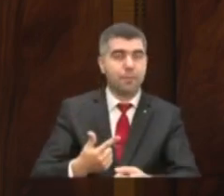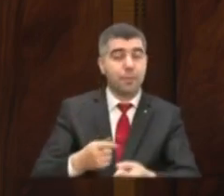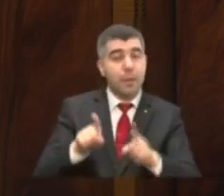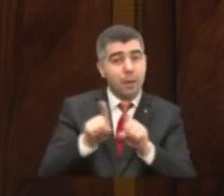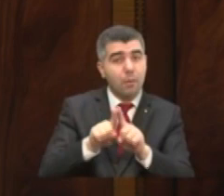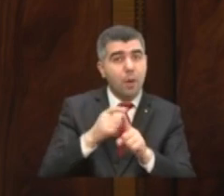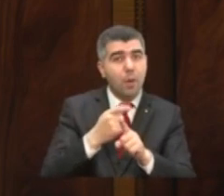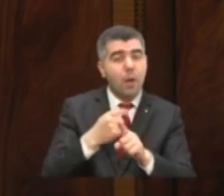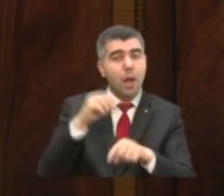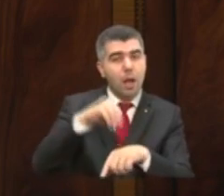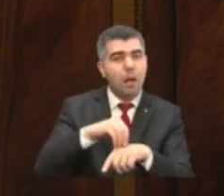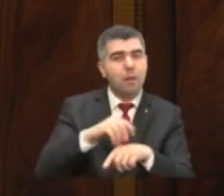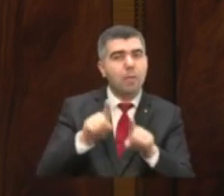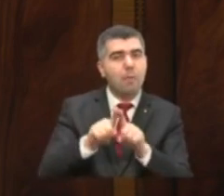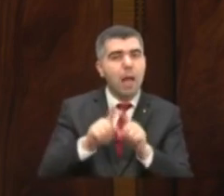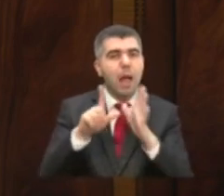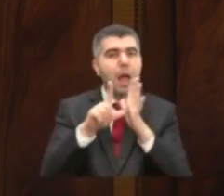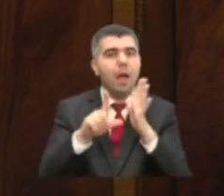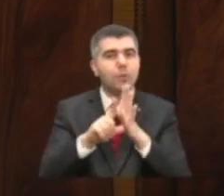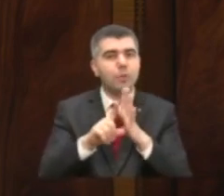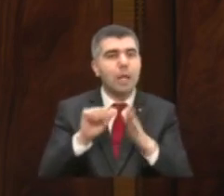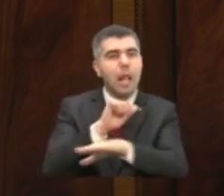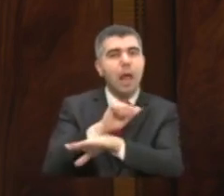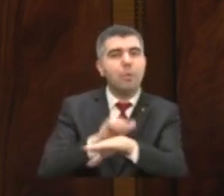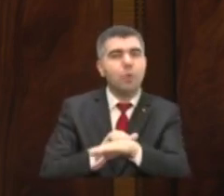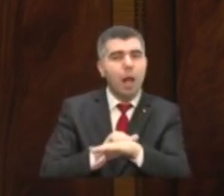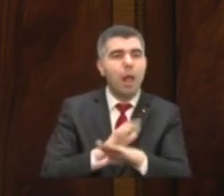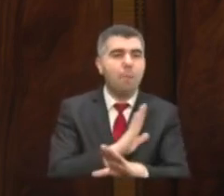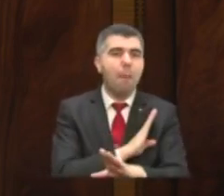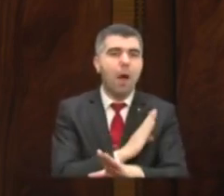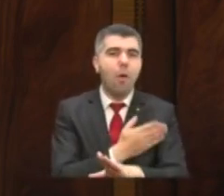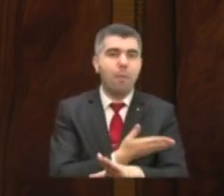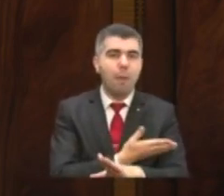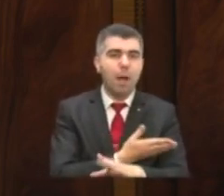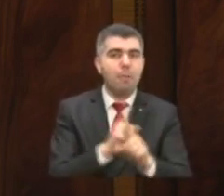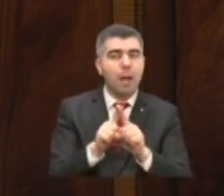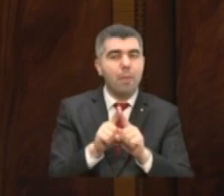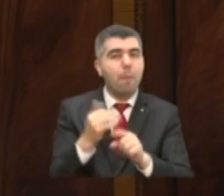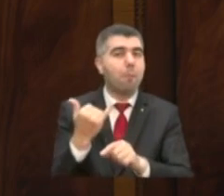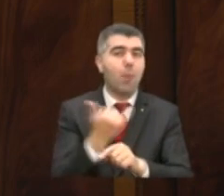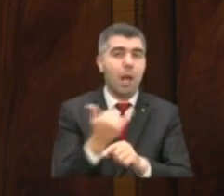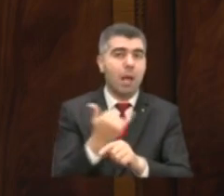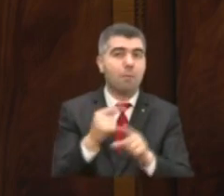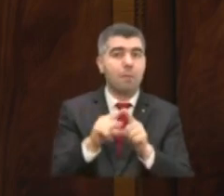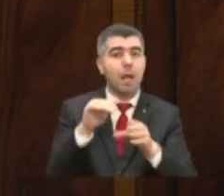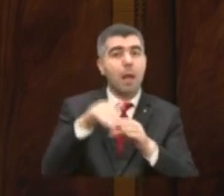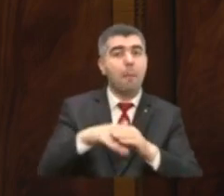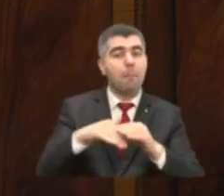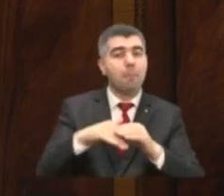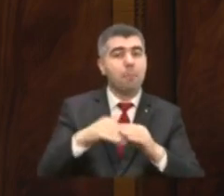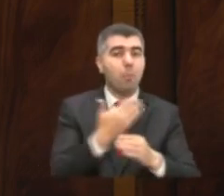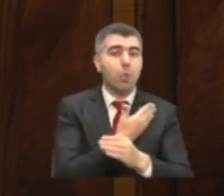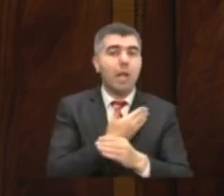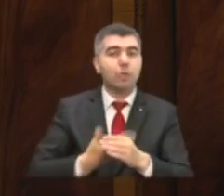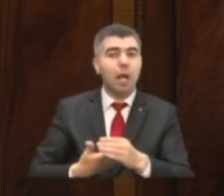قانون تاع التغطيه الصحيه للوالدين. سيد الرئيس، يجب ان تاخذوا اجراء مع الغرفه الثانيه التي نطالبها ان تفرج عن هذا